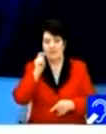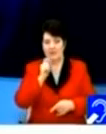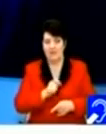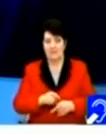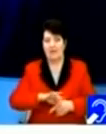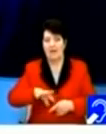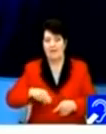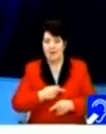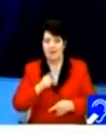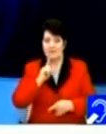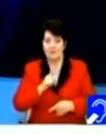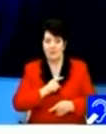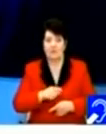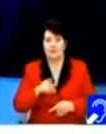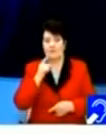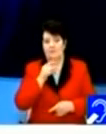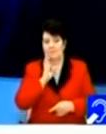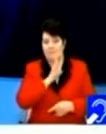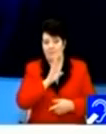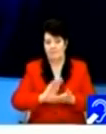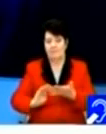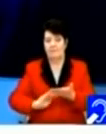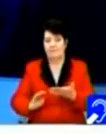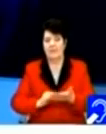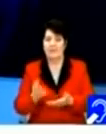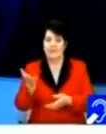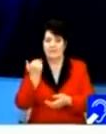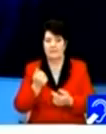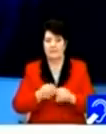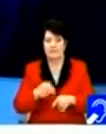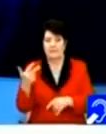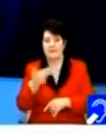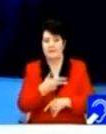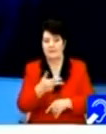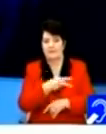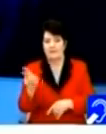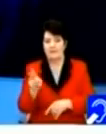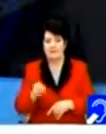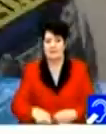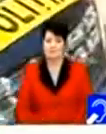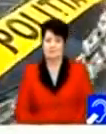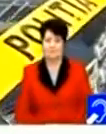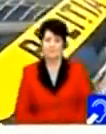sora să meargă cu el și a transmis apoi mamei sale mesaje de amenințare în care cerea peste 3.000 de euro.